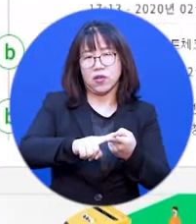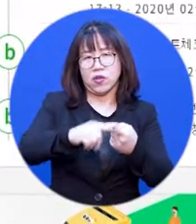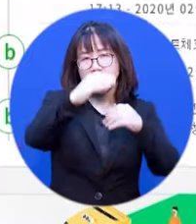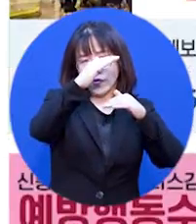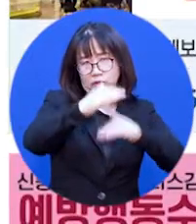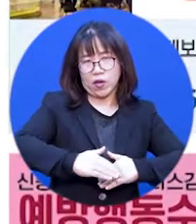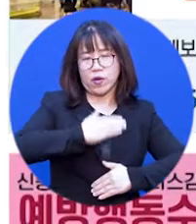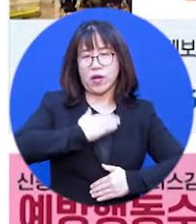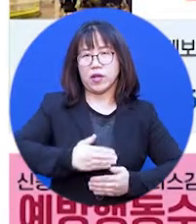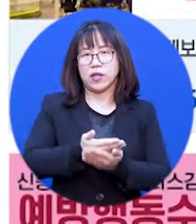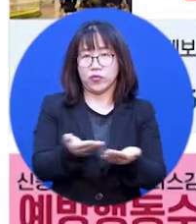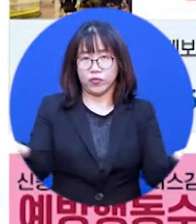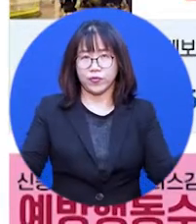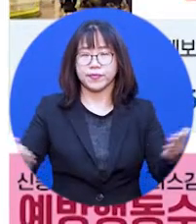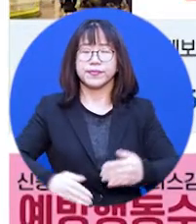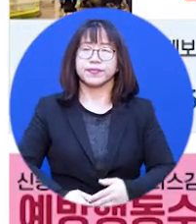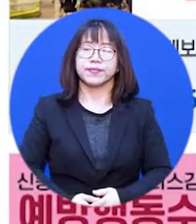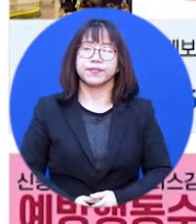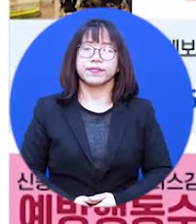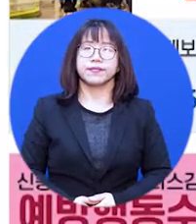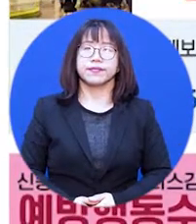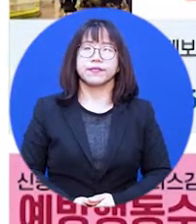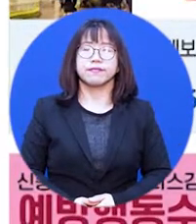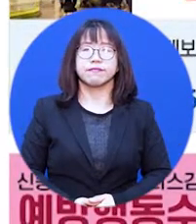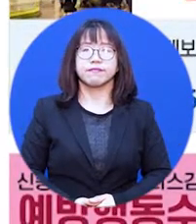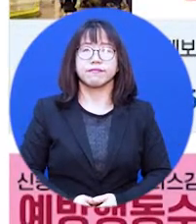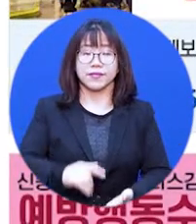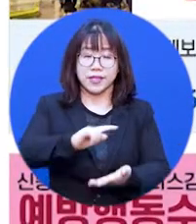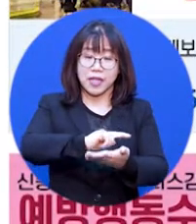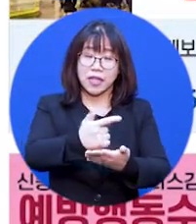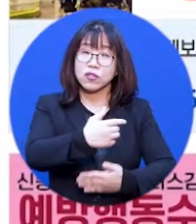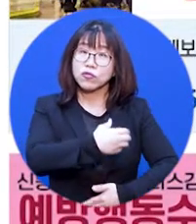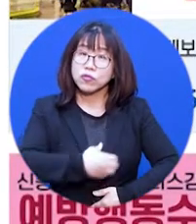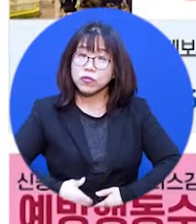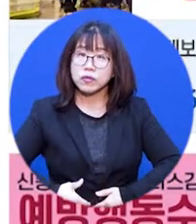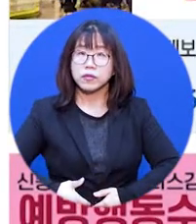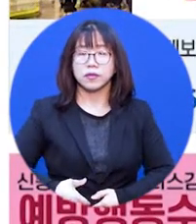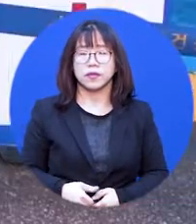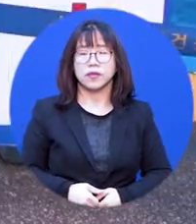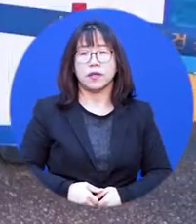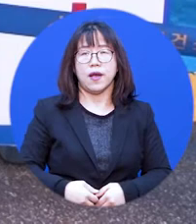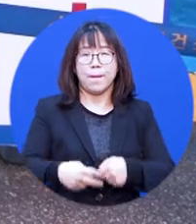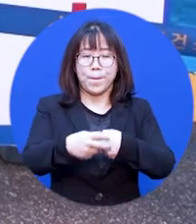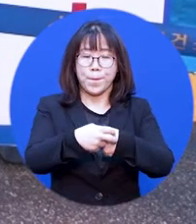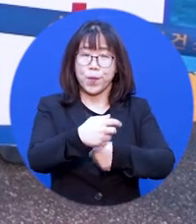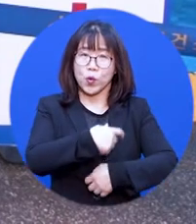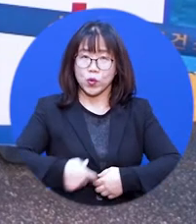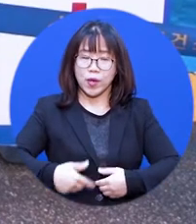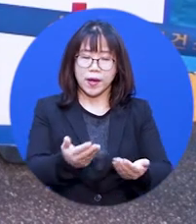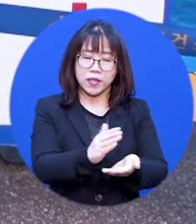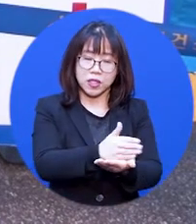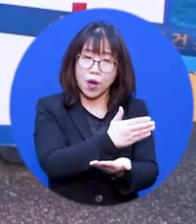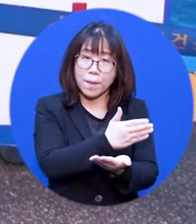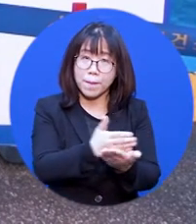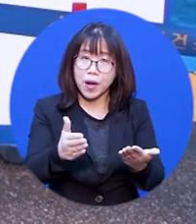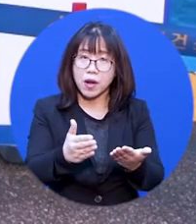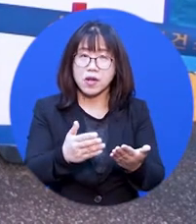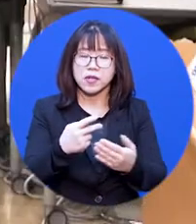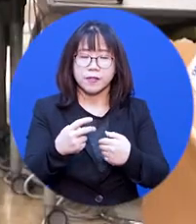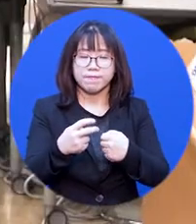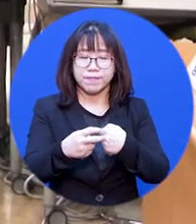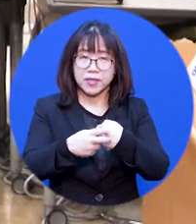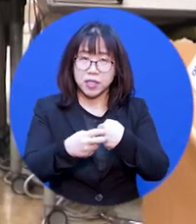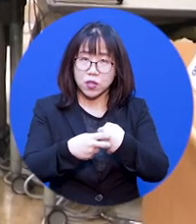상황을 아이강서TV 및 강서구청 홈페이지를 통해 알려드리고 있습니다. 강서구는 강서구 보건소에